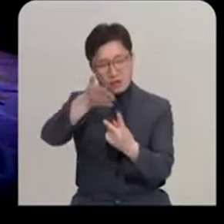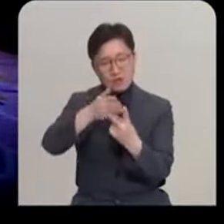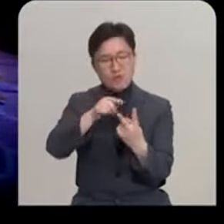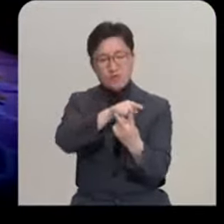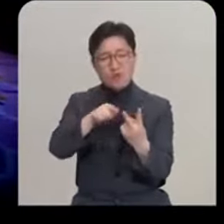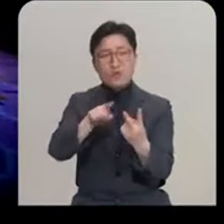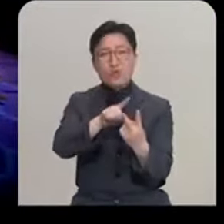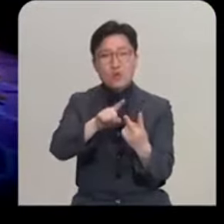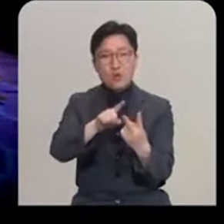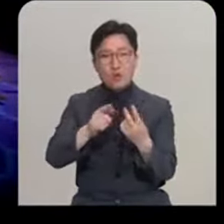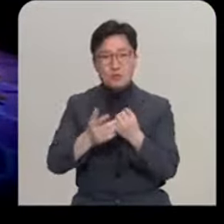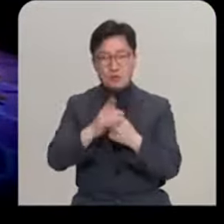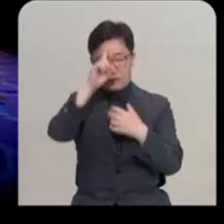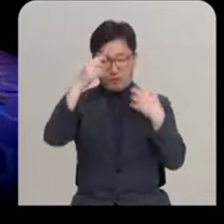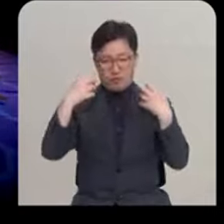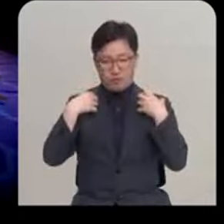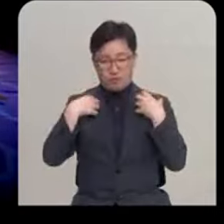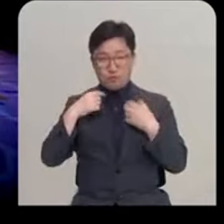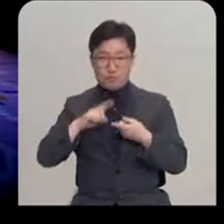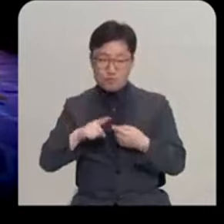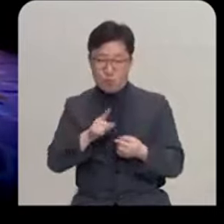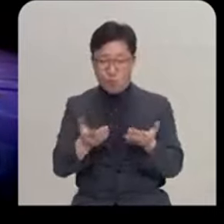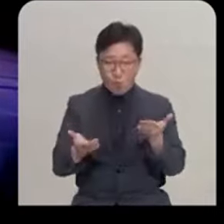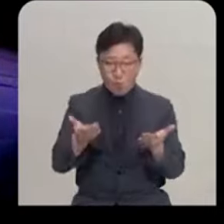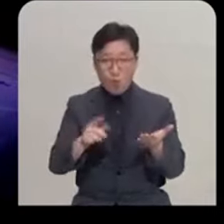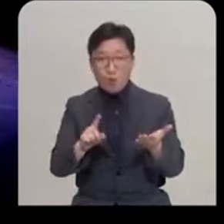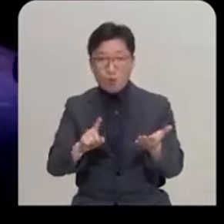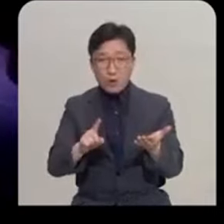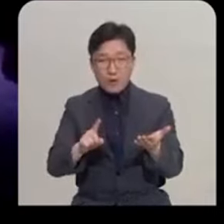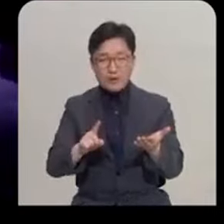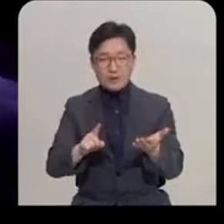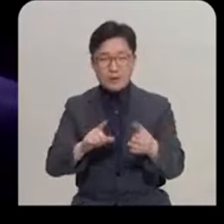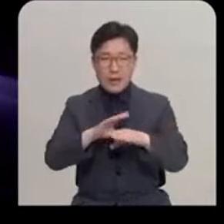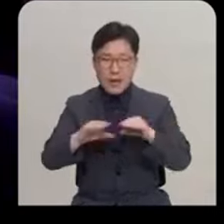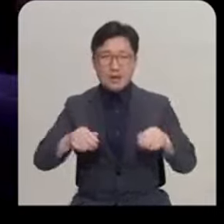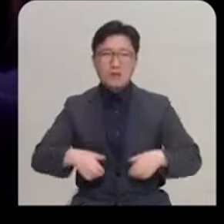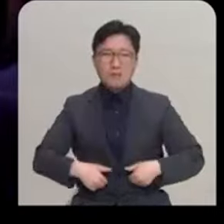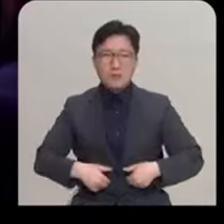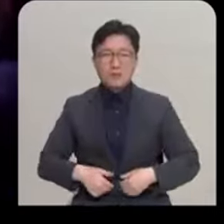중제이 시험대에 올랐습니다 KBS 뉴스 진유민